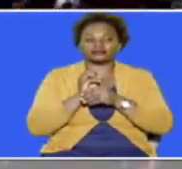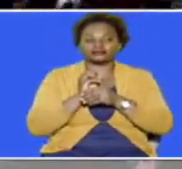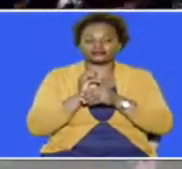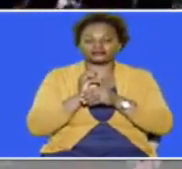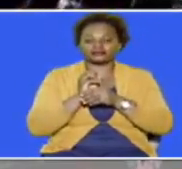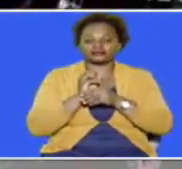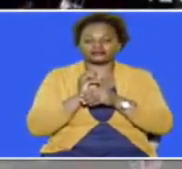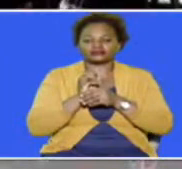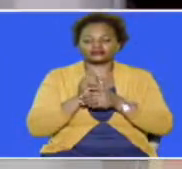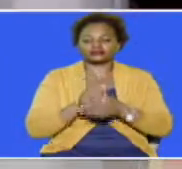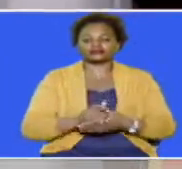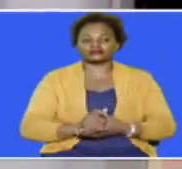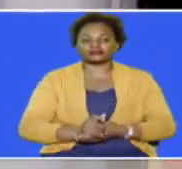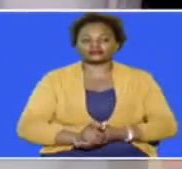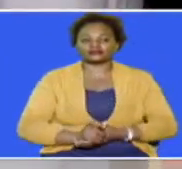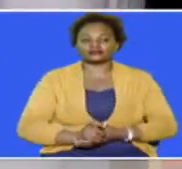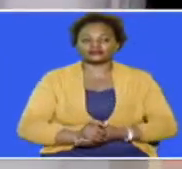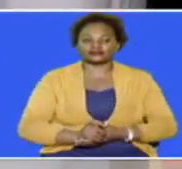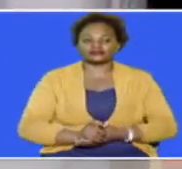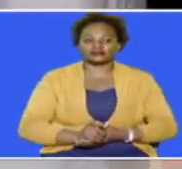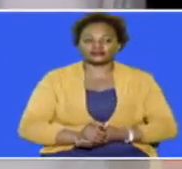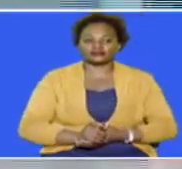Muremi Mwangi, KTN News.